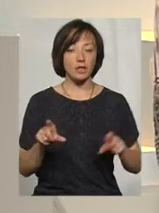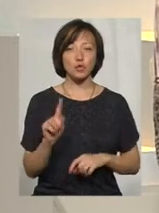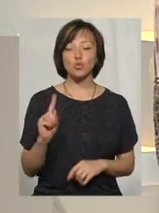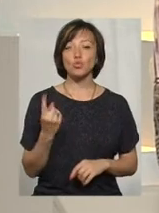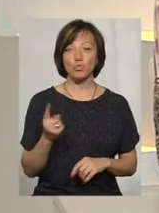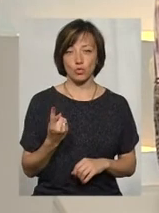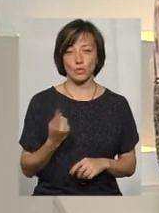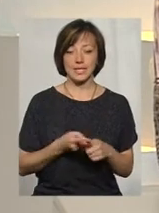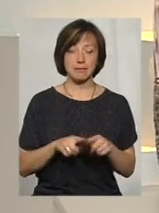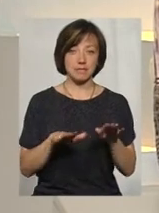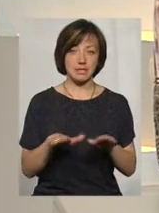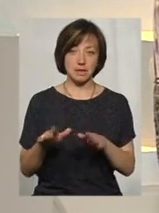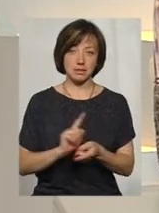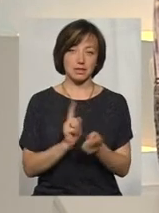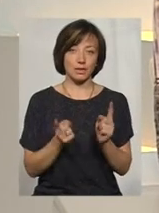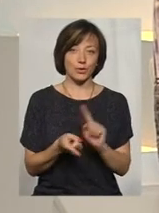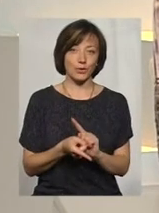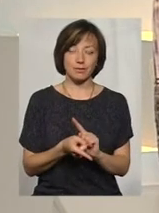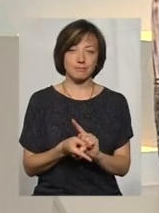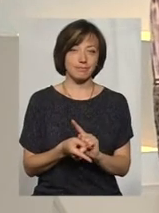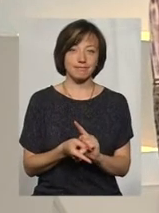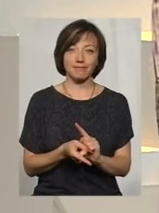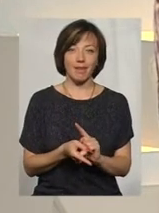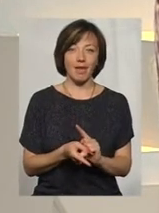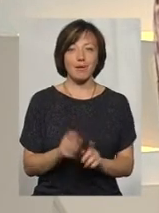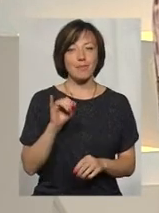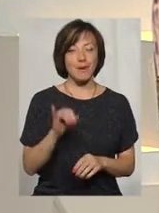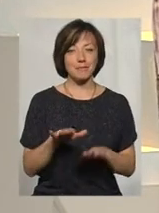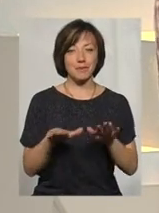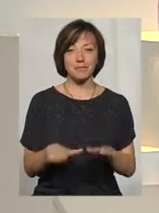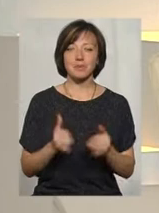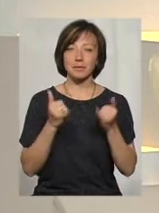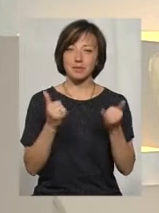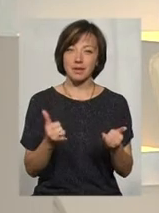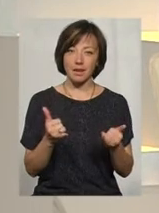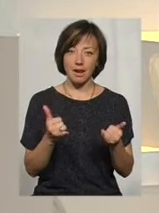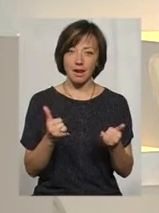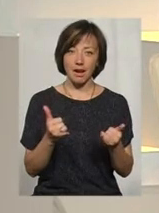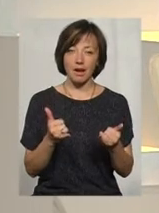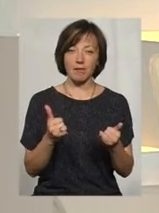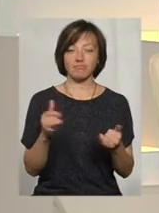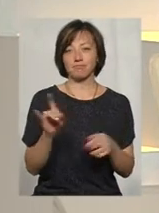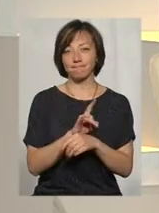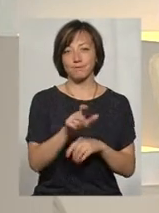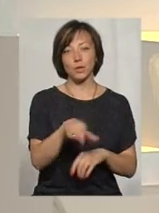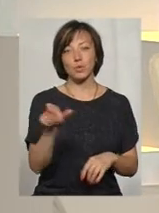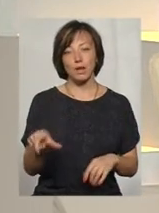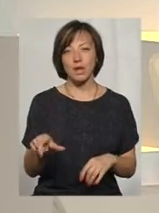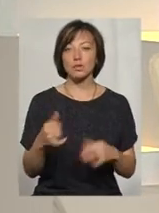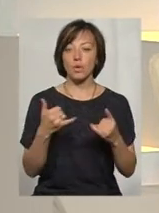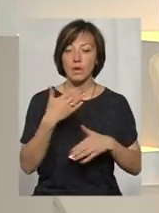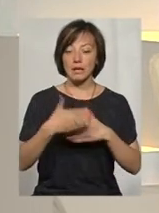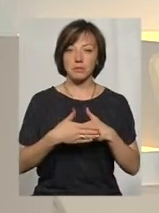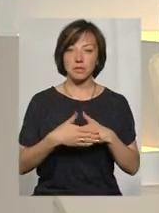власне, ці місця стають злачними місцями для нечистих на руку людей? Про це все сьогодні